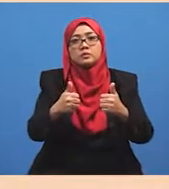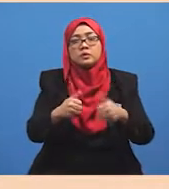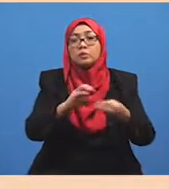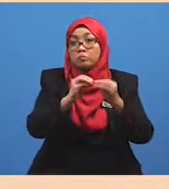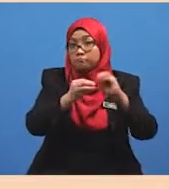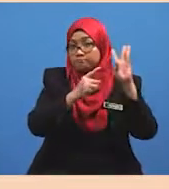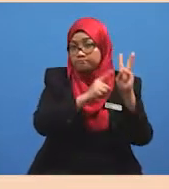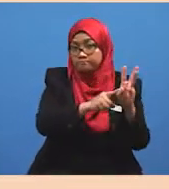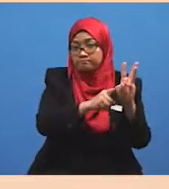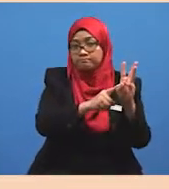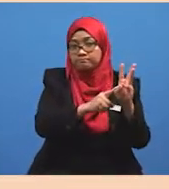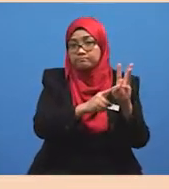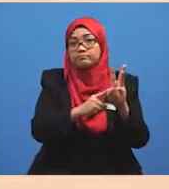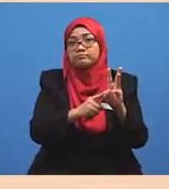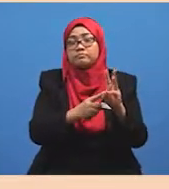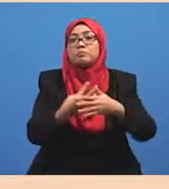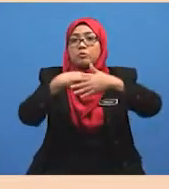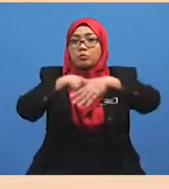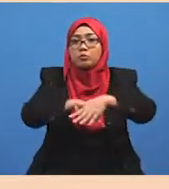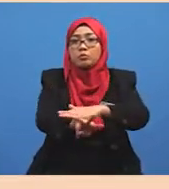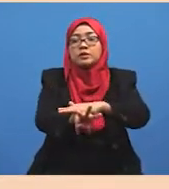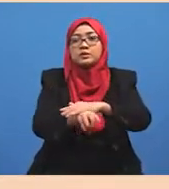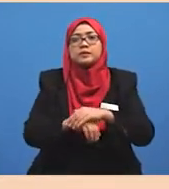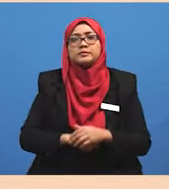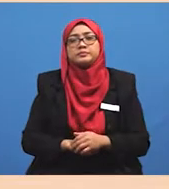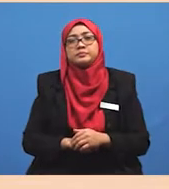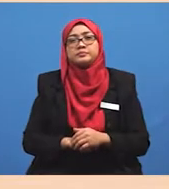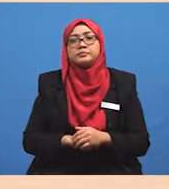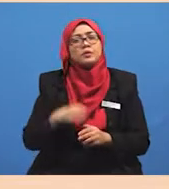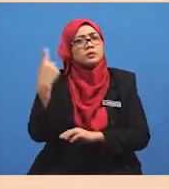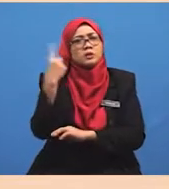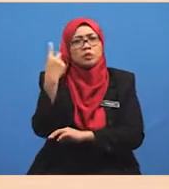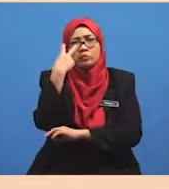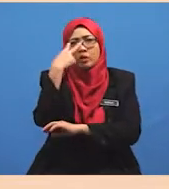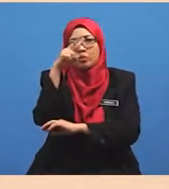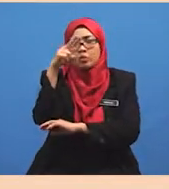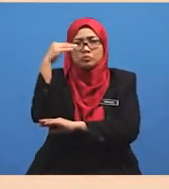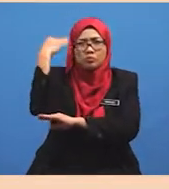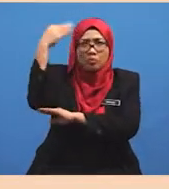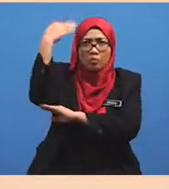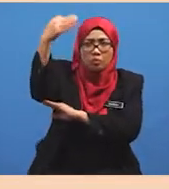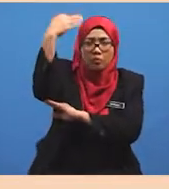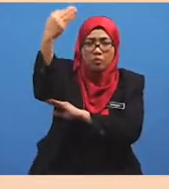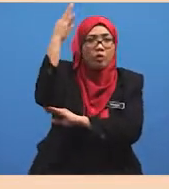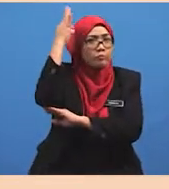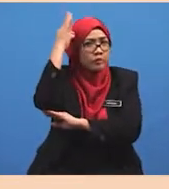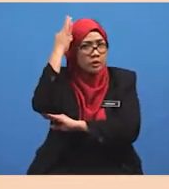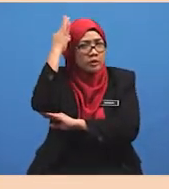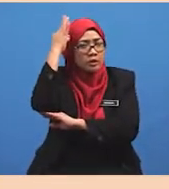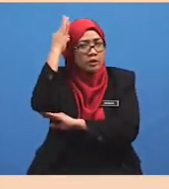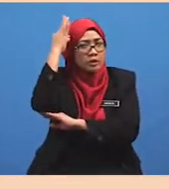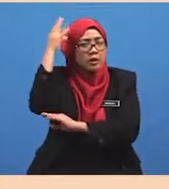pesawat-pesawat berjanji Setia semandang jauh ke hadapan setomo Kyai